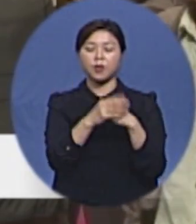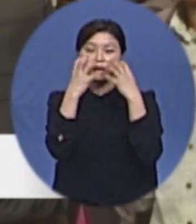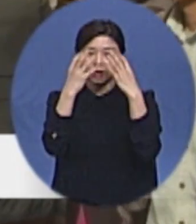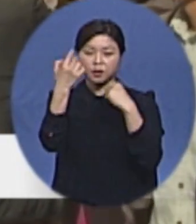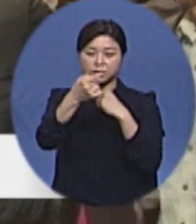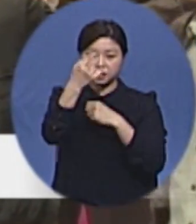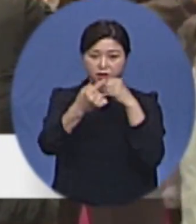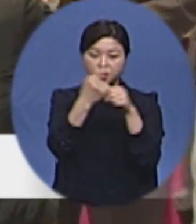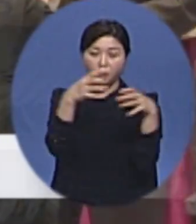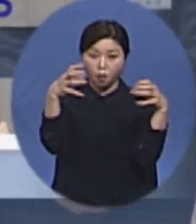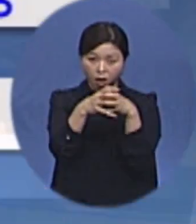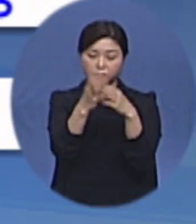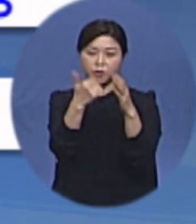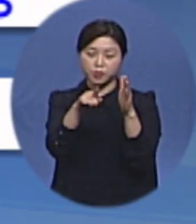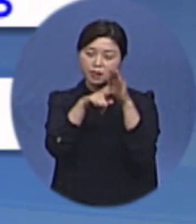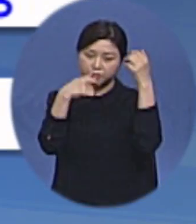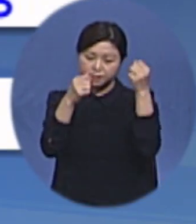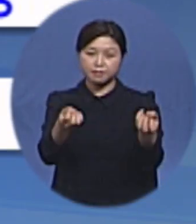등이 열렸습니다.